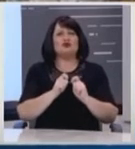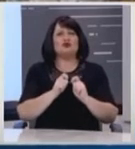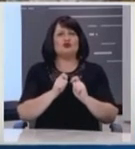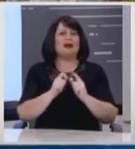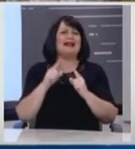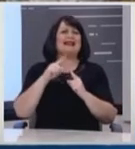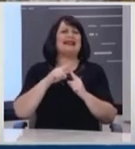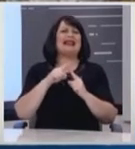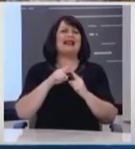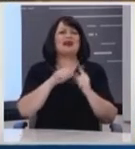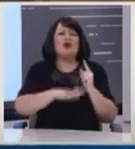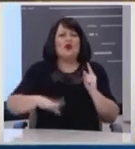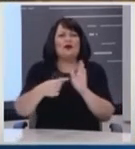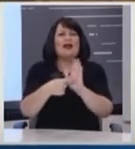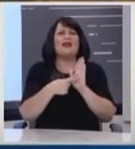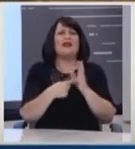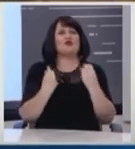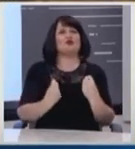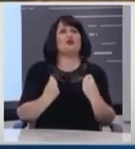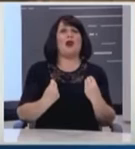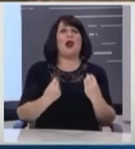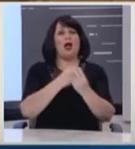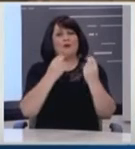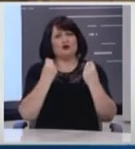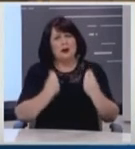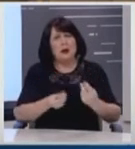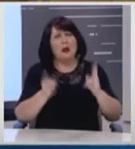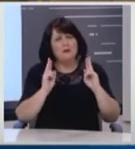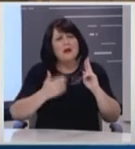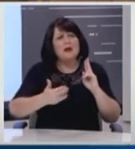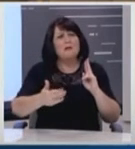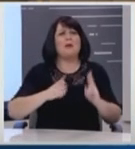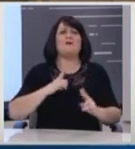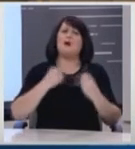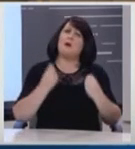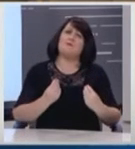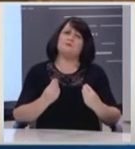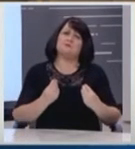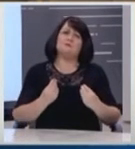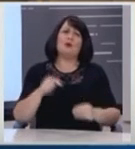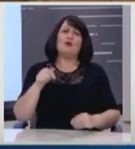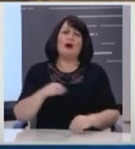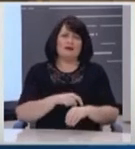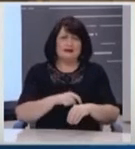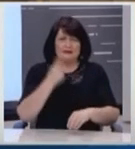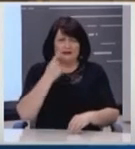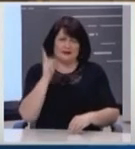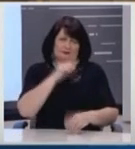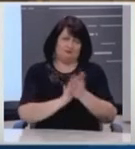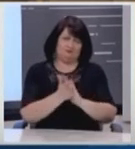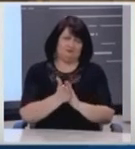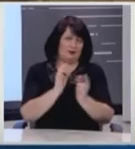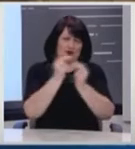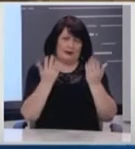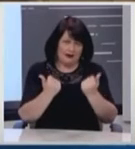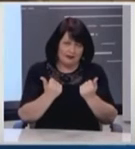κλίματος εφορίας, καλλιέργειας, προσδοκιών που έχουν βέβαια διαψευστεί κατ'